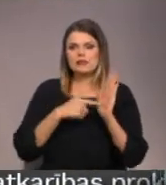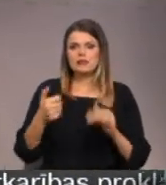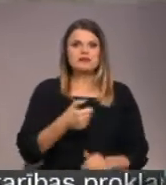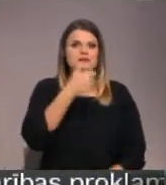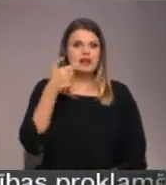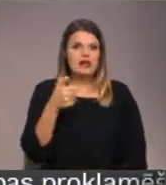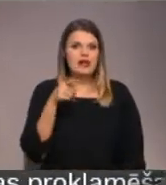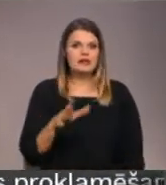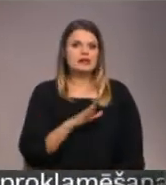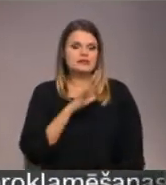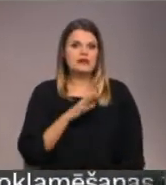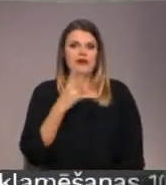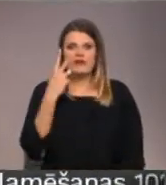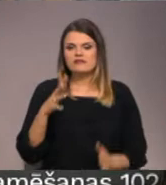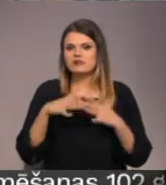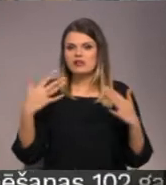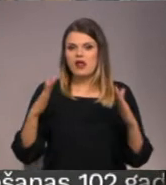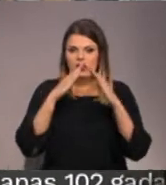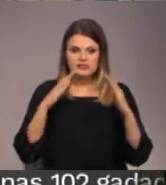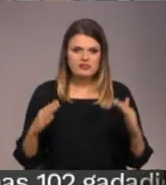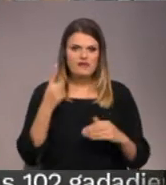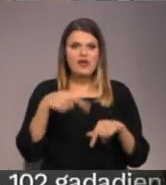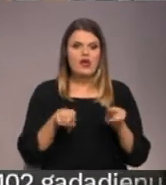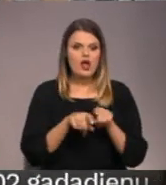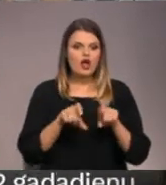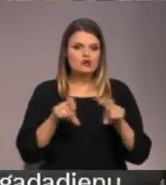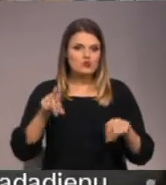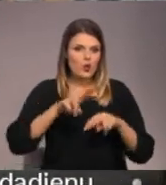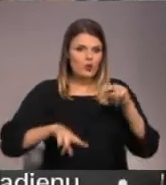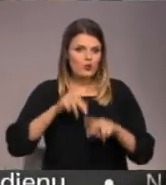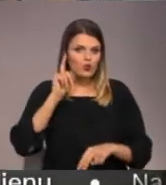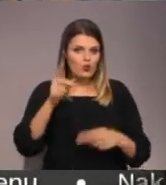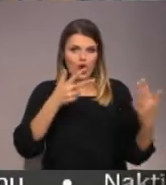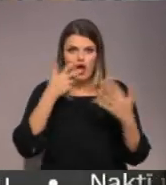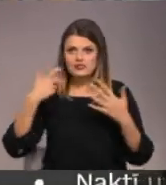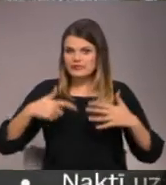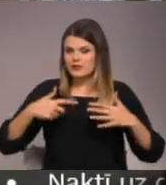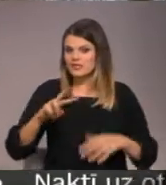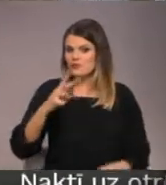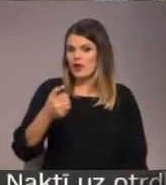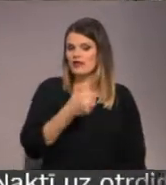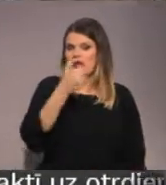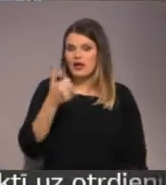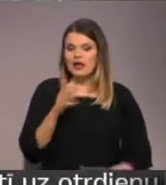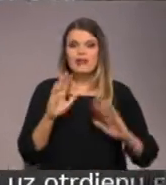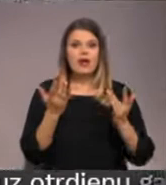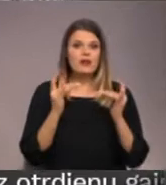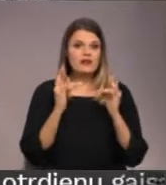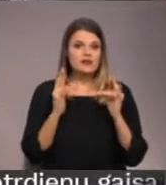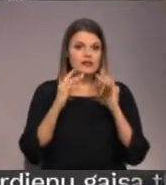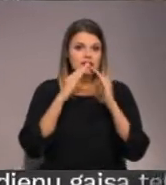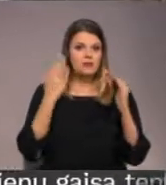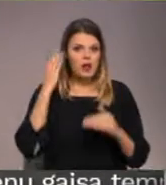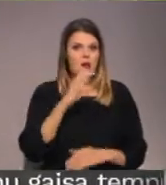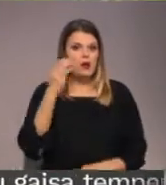Gadā. Tas atradās 2 lielās ēkās. Viena kā skola būvēta 1872. Gadā, savukārt internāta ēka